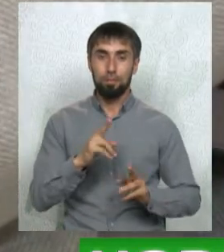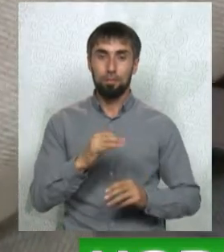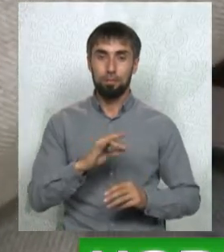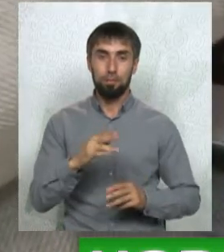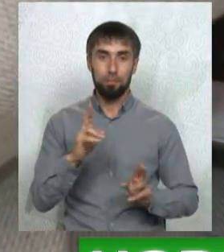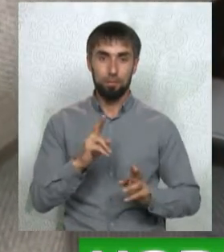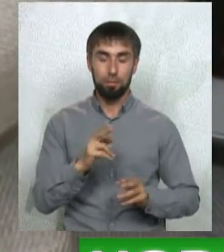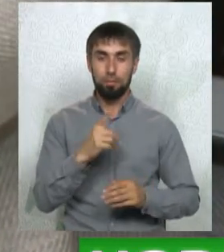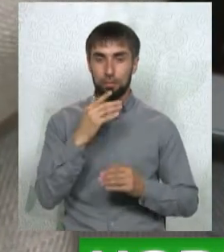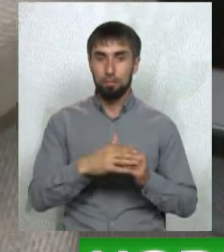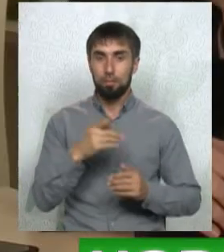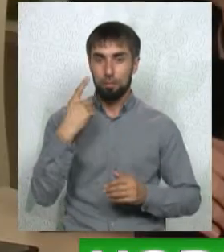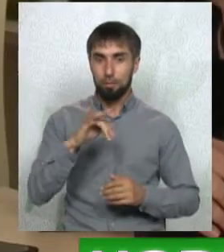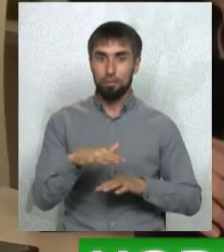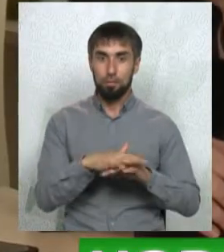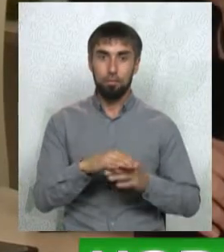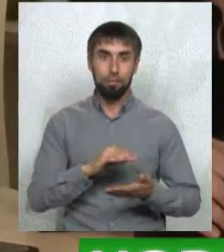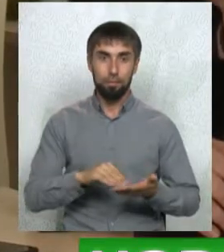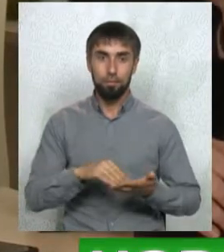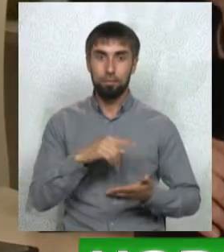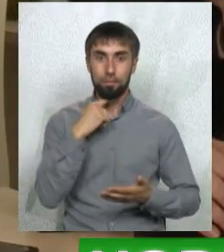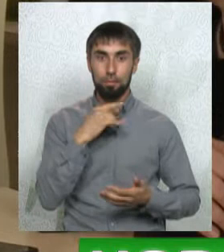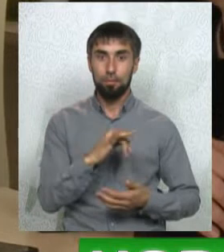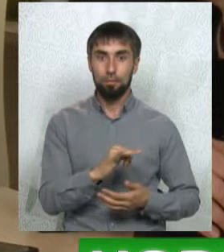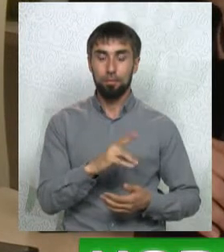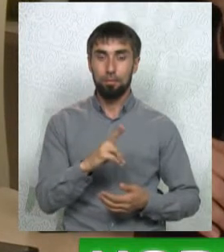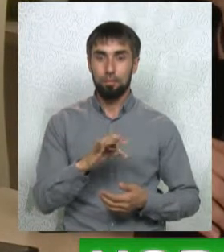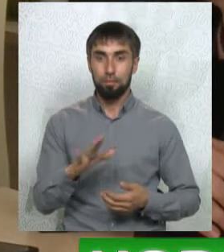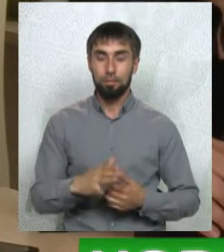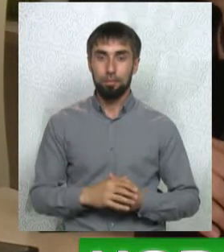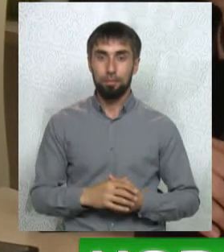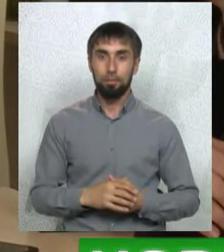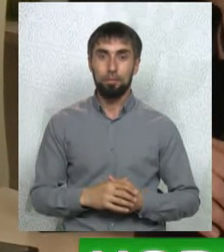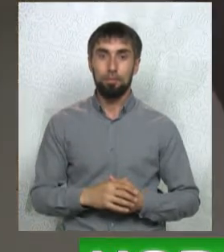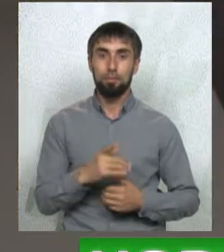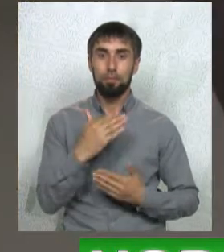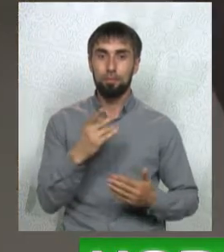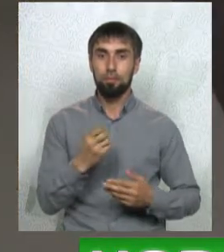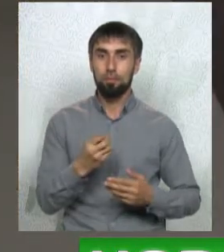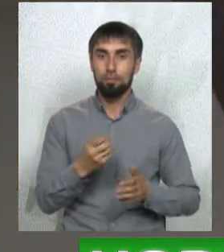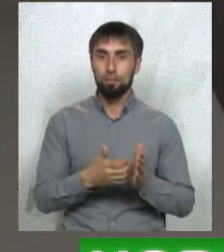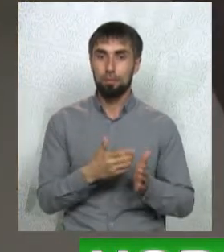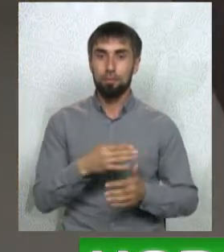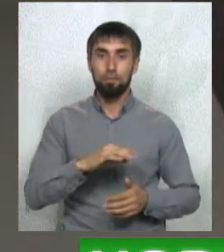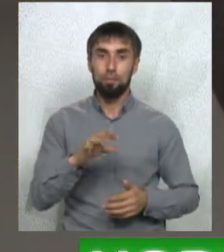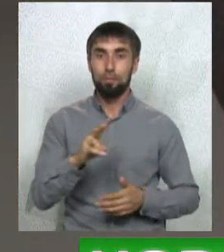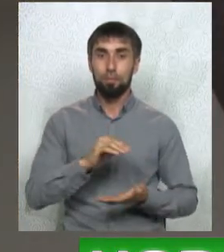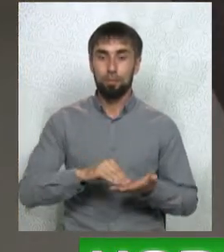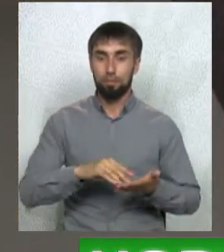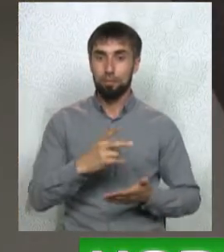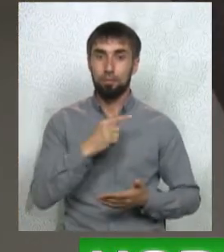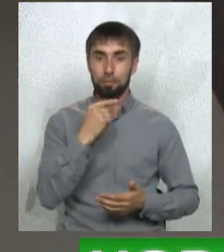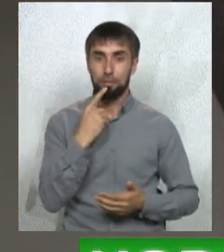культуре. Близок слог автора и народному писателю Ингушетии Исе Кадзоеву. Единственный недостаток Мусы – это то, что он не пишет на